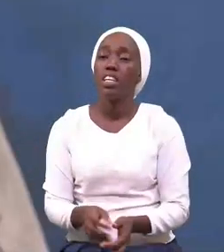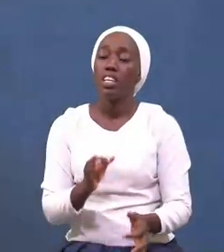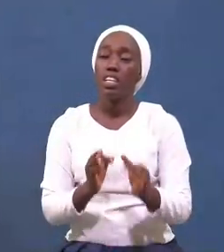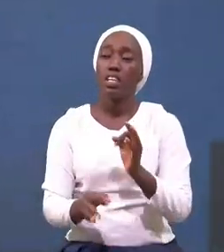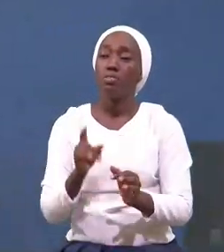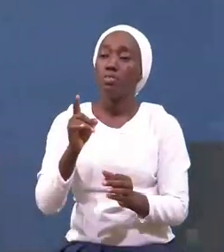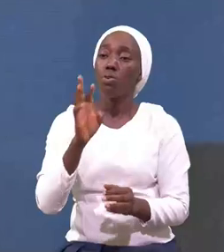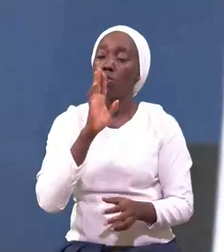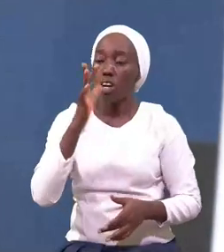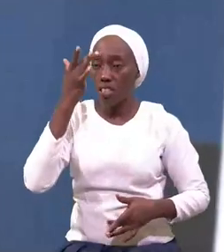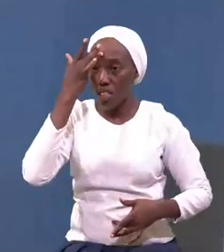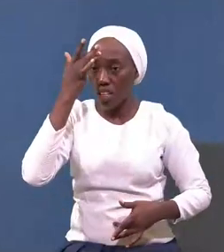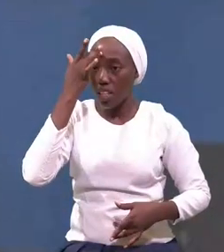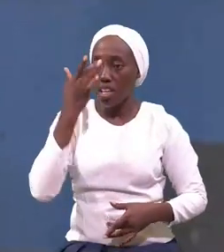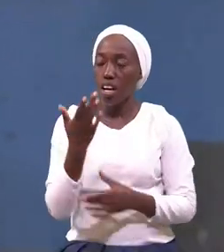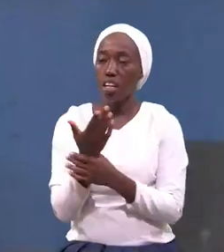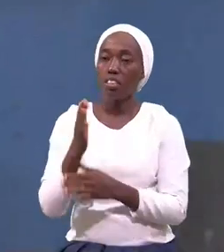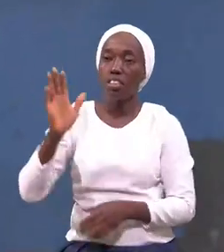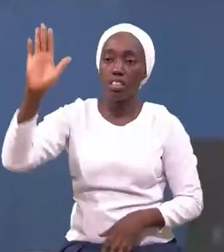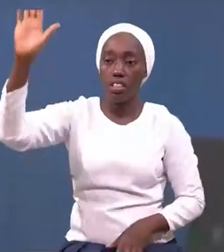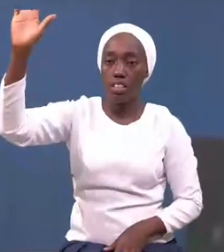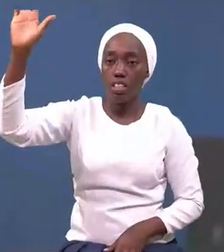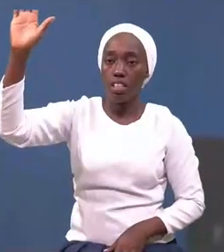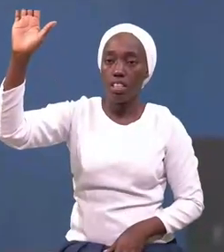J'ai dit, si tu es malade, lève la main.